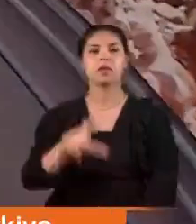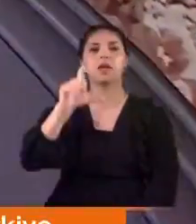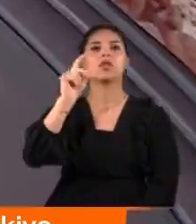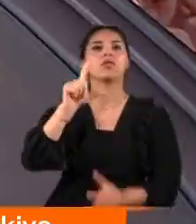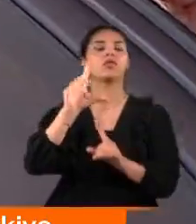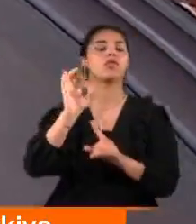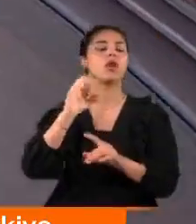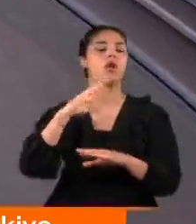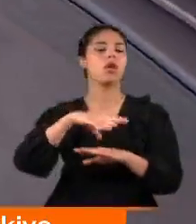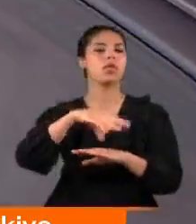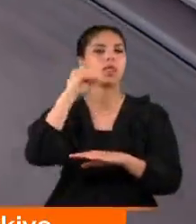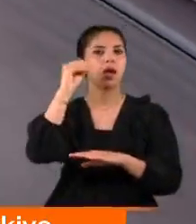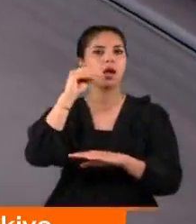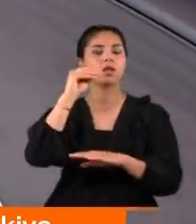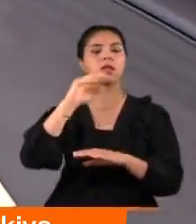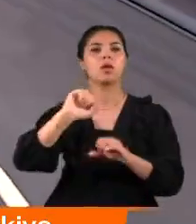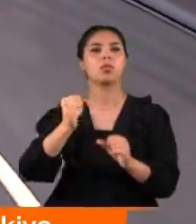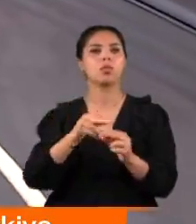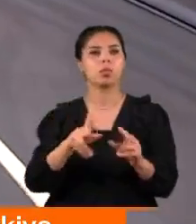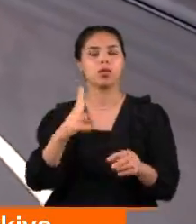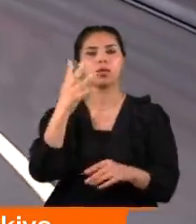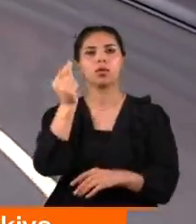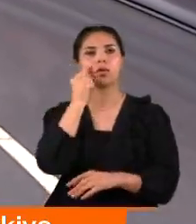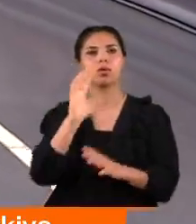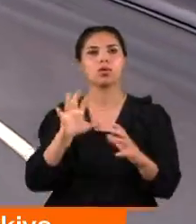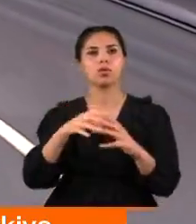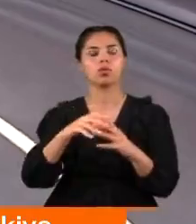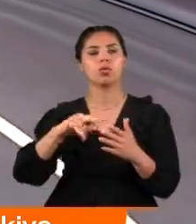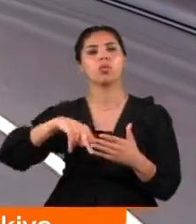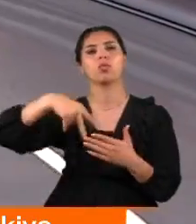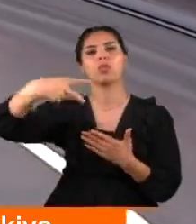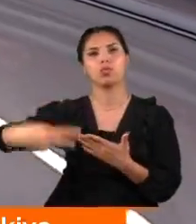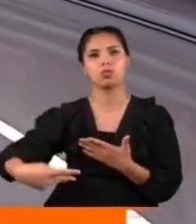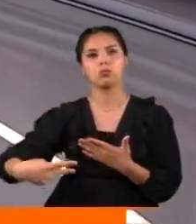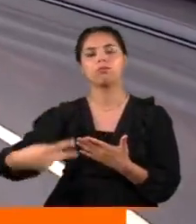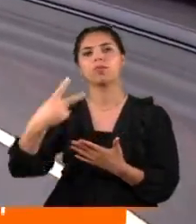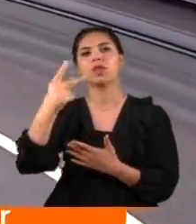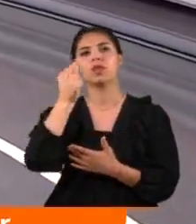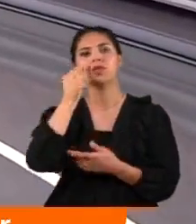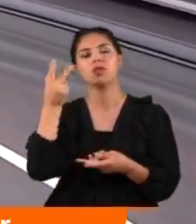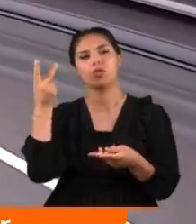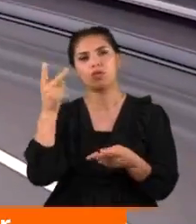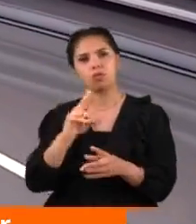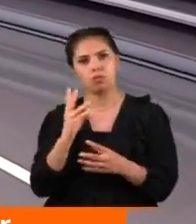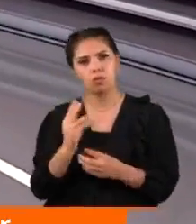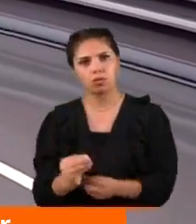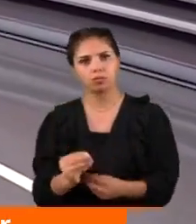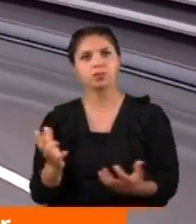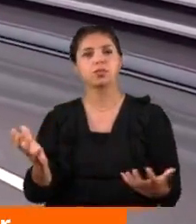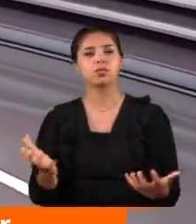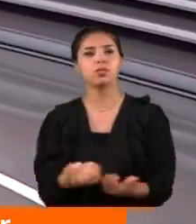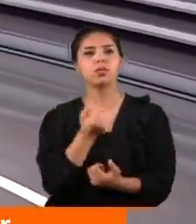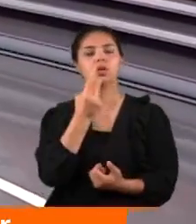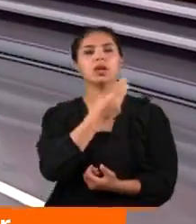Cilodağ eteklerindeki buzun kırılmasıyla 4 kişilik grup çukurdan aşağı düşmüş, facia 2 kişinin ölümüyle son bulmuştu.